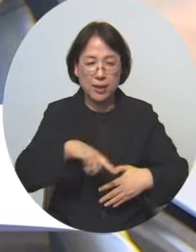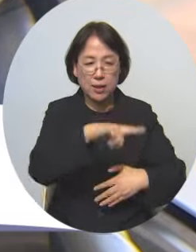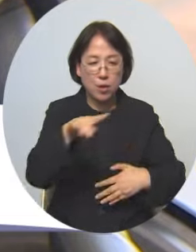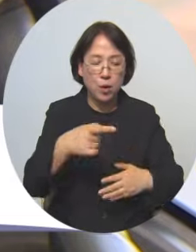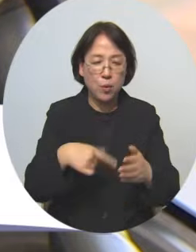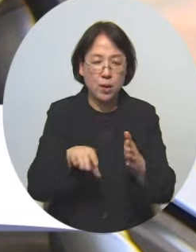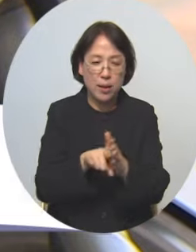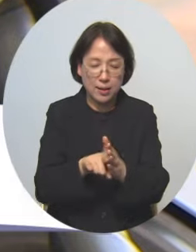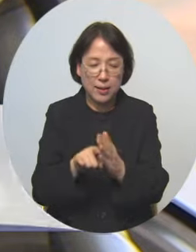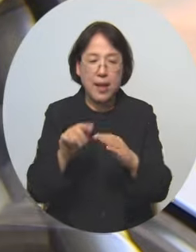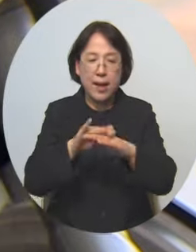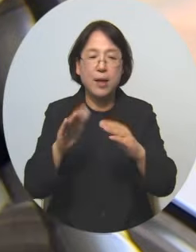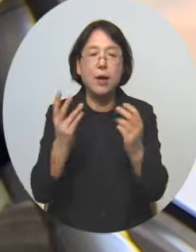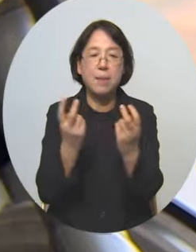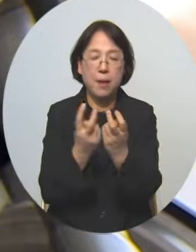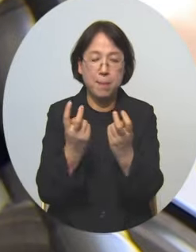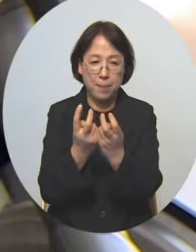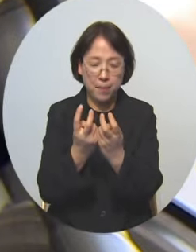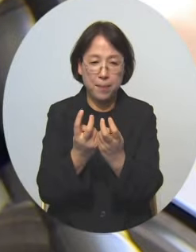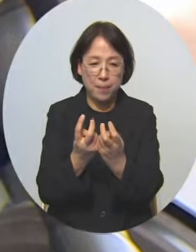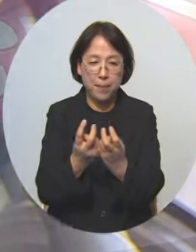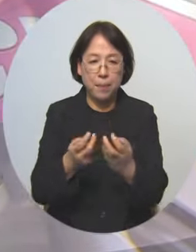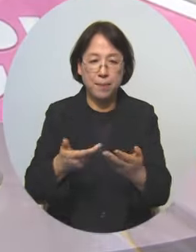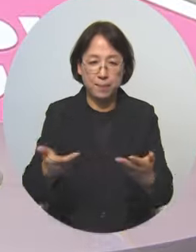적극적인 대책 마련에 나섰습니다.